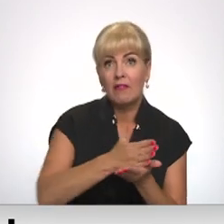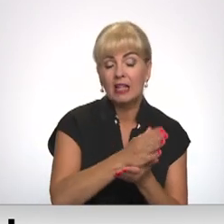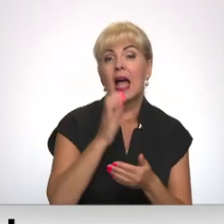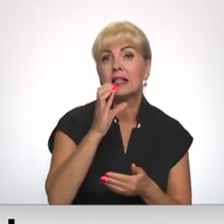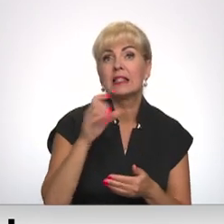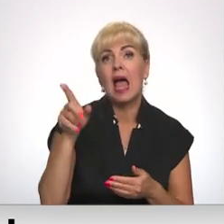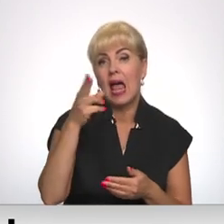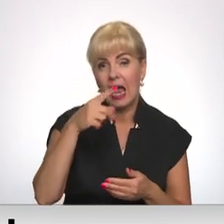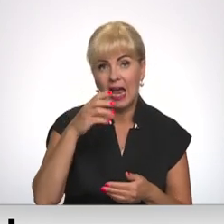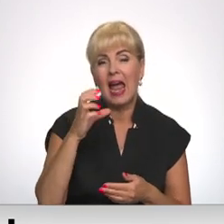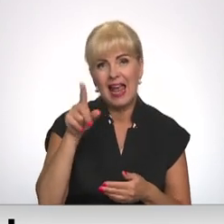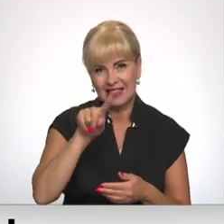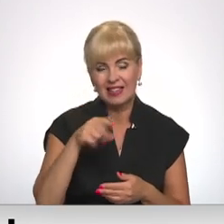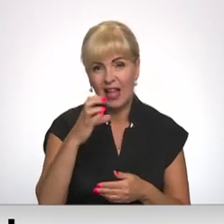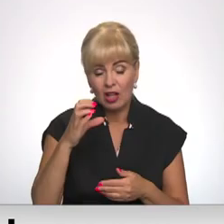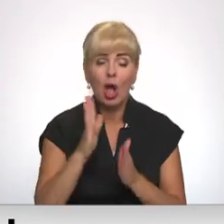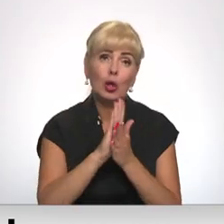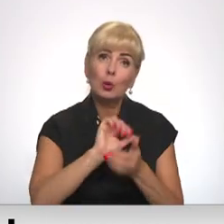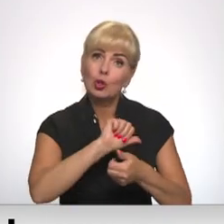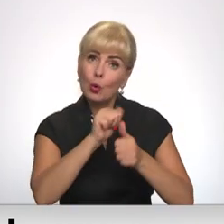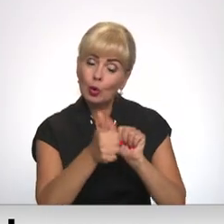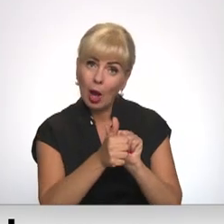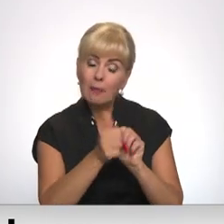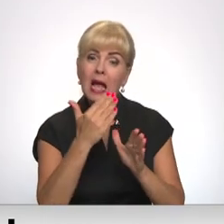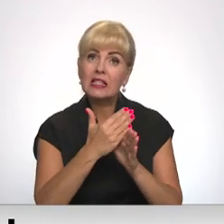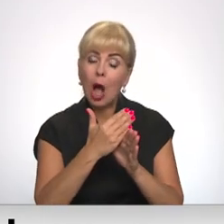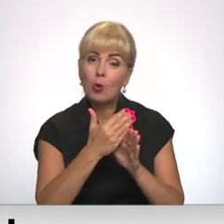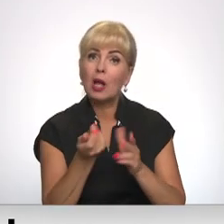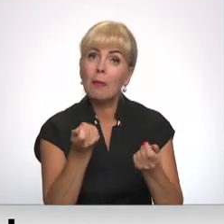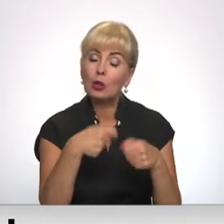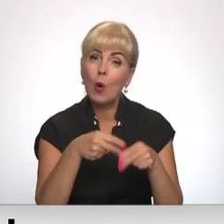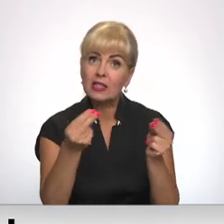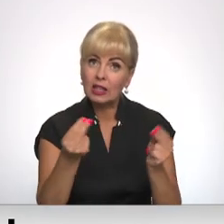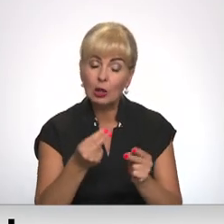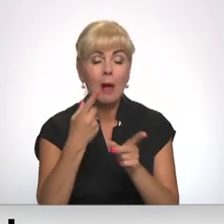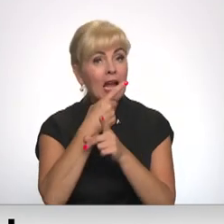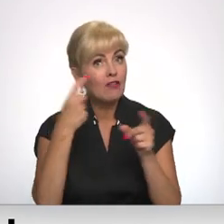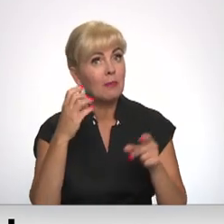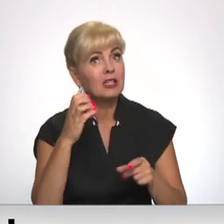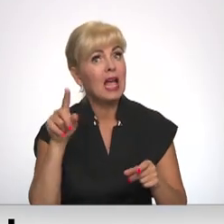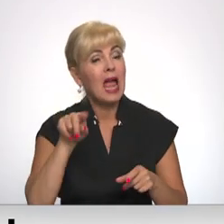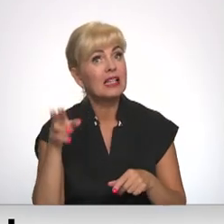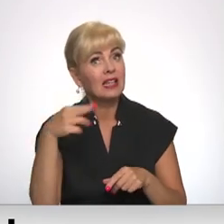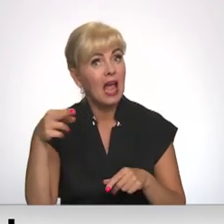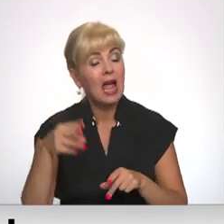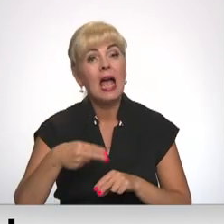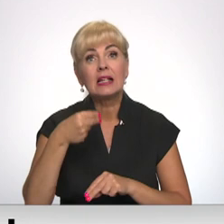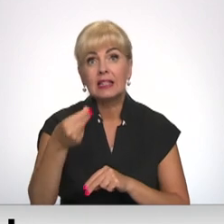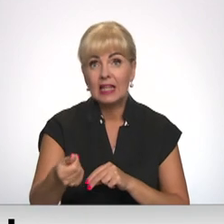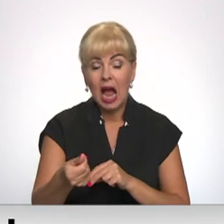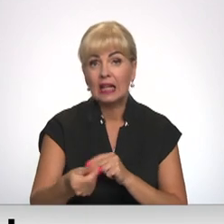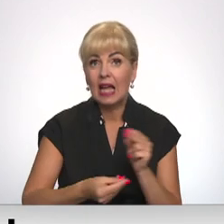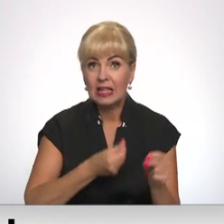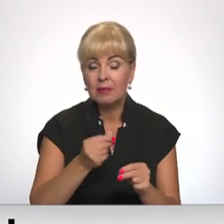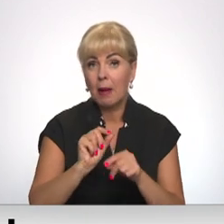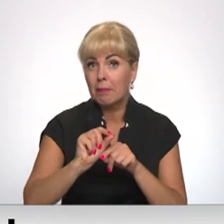CSDD ar ierosinājumu veikt grozījumus savstarpēji noslēgtajā līgumā, informējot CSDD, ka sniegtā pakalpojuma izmaksas ir pieaugušas